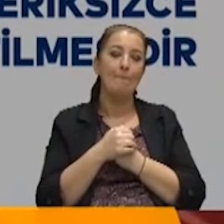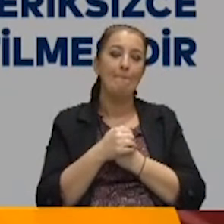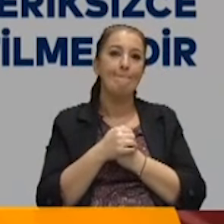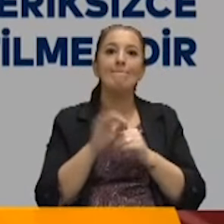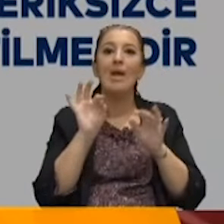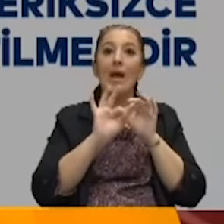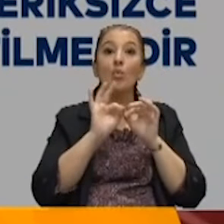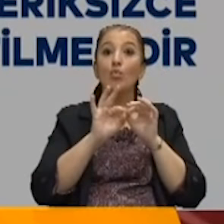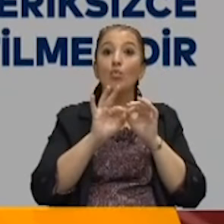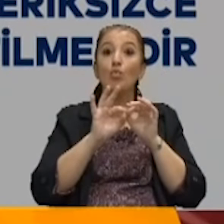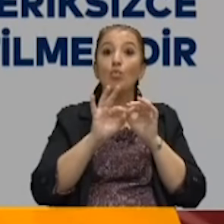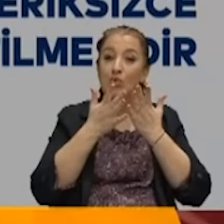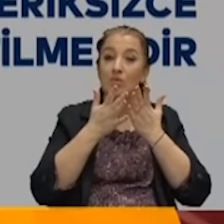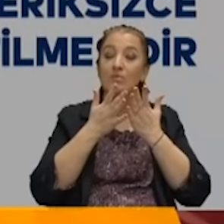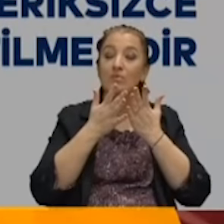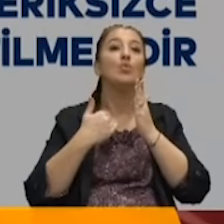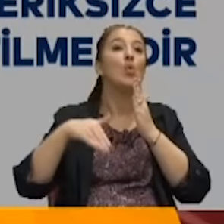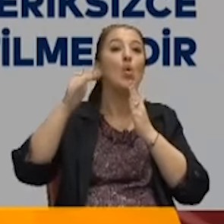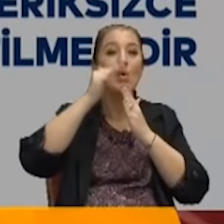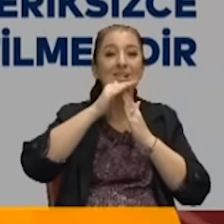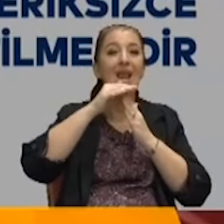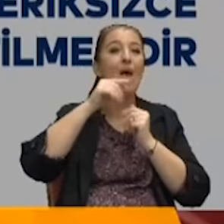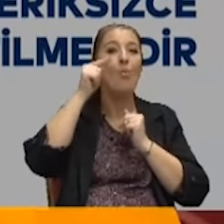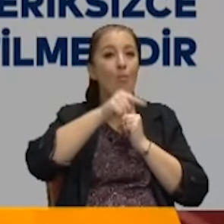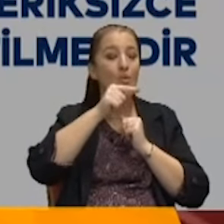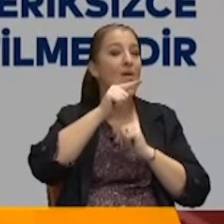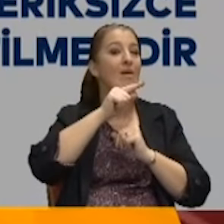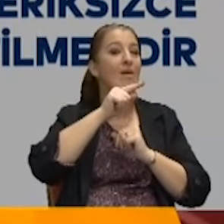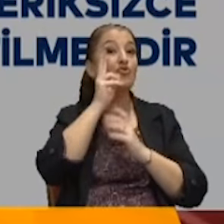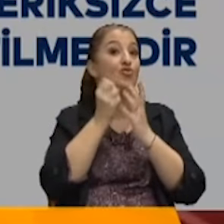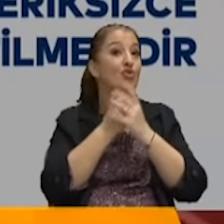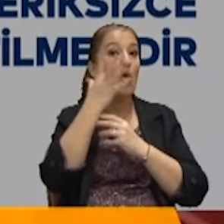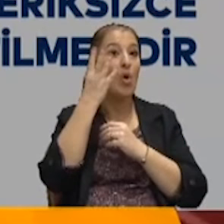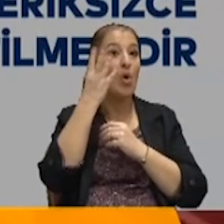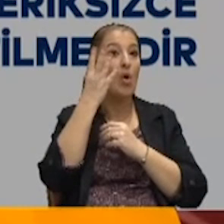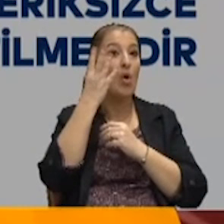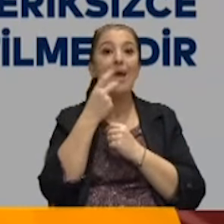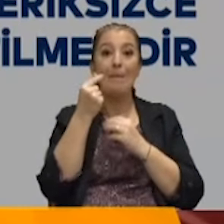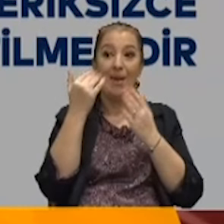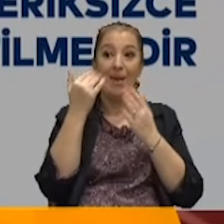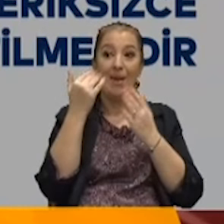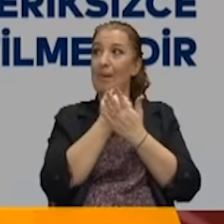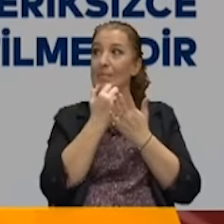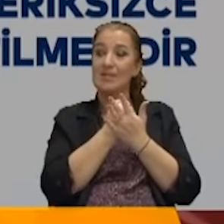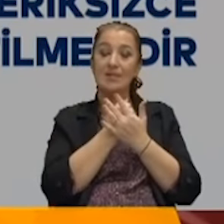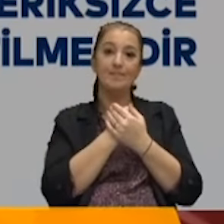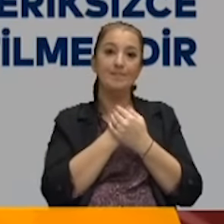Ekonomideki bozulmanın ve yükselen kur seviyelerinin sonucu olarak yıllık gelirimizin